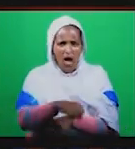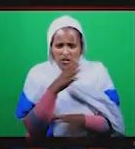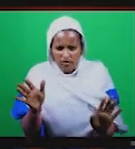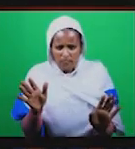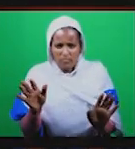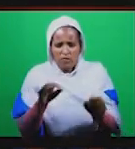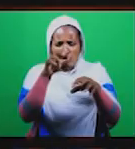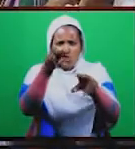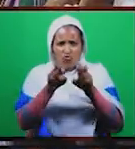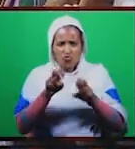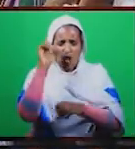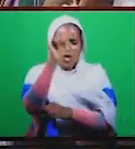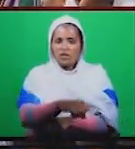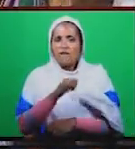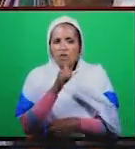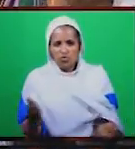እንድታውቁ እፈልጋለሁ።